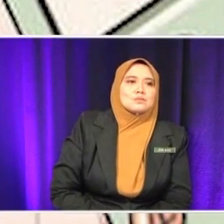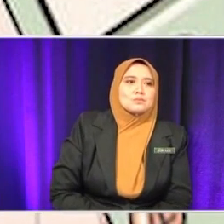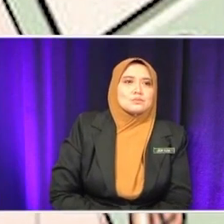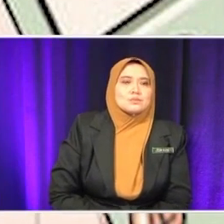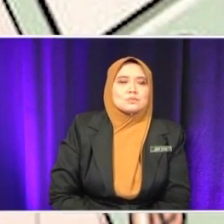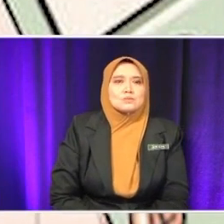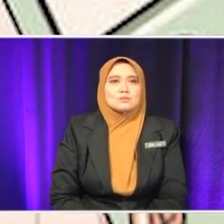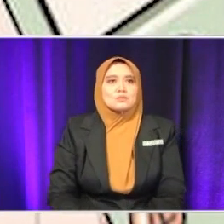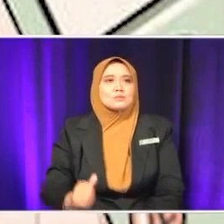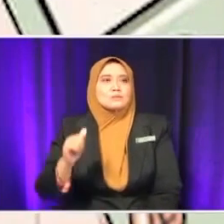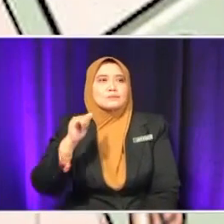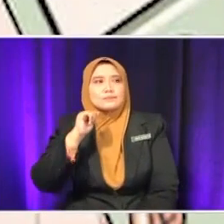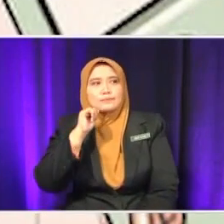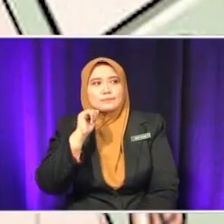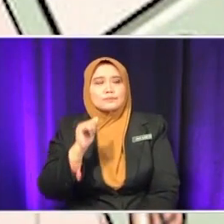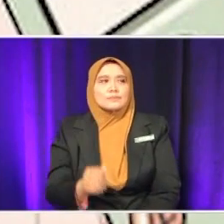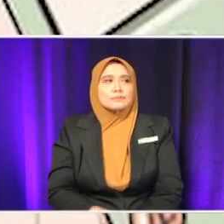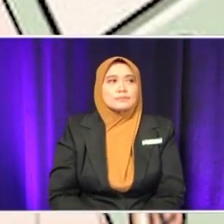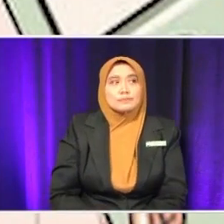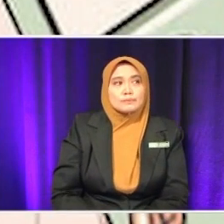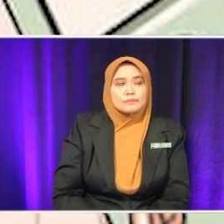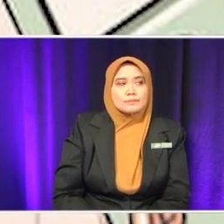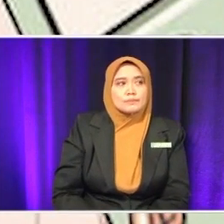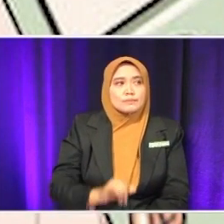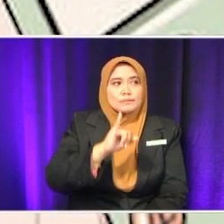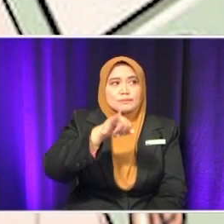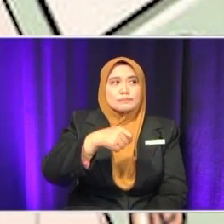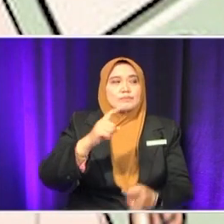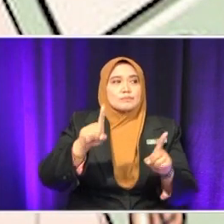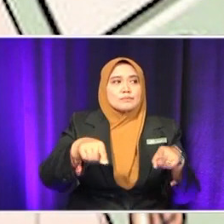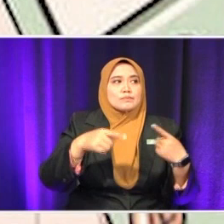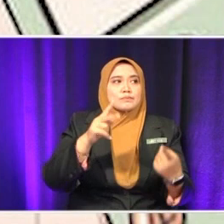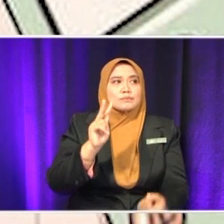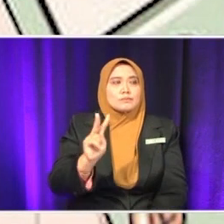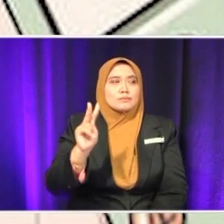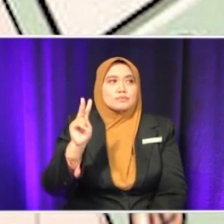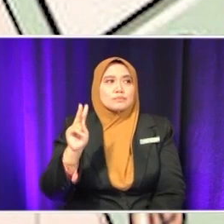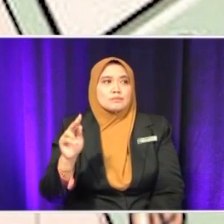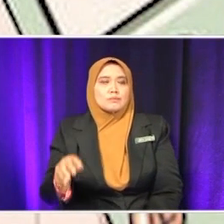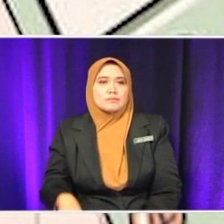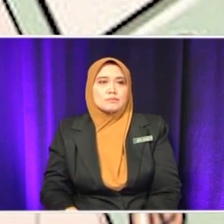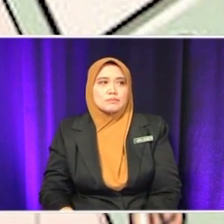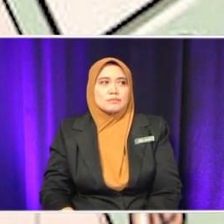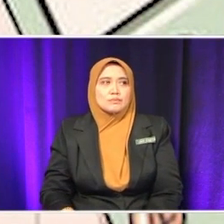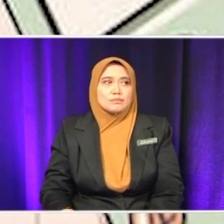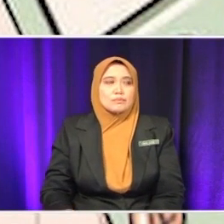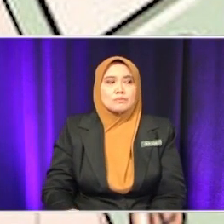Ada tak laluan? Dari J pergi K, transit 60 minit, lepas tu